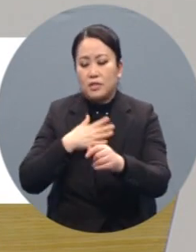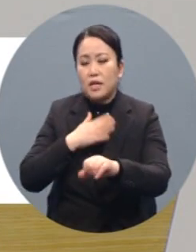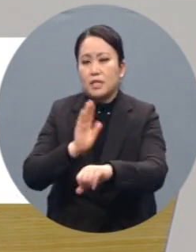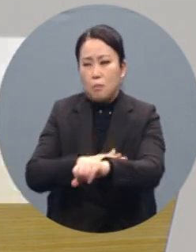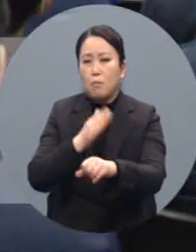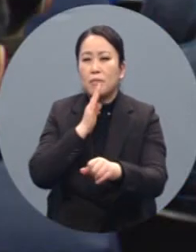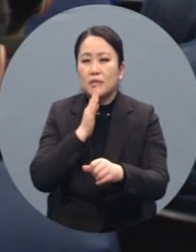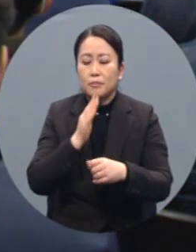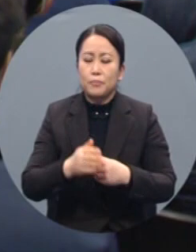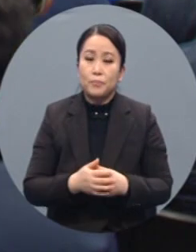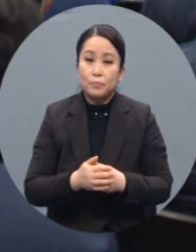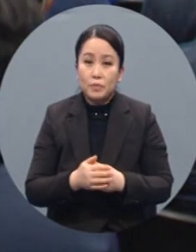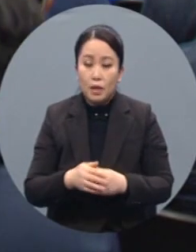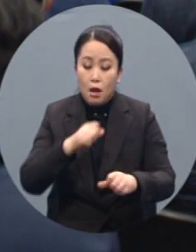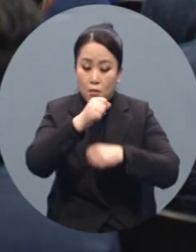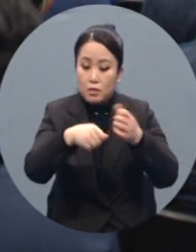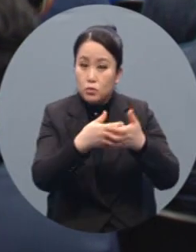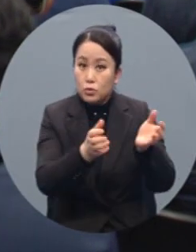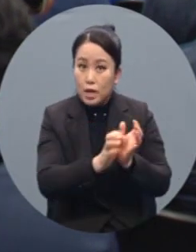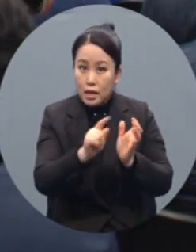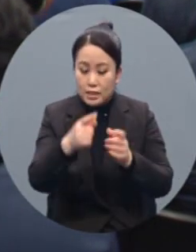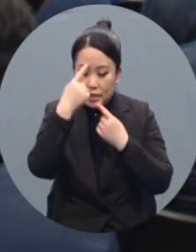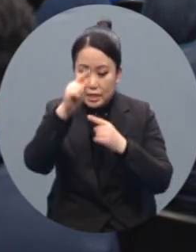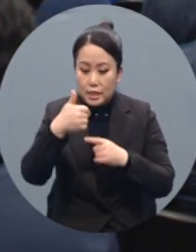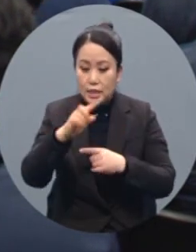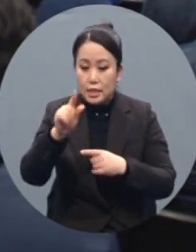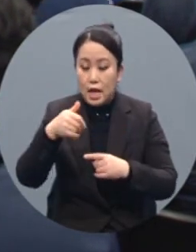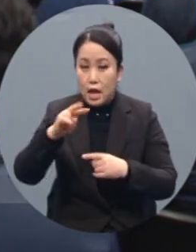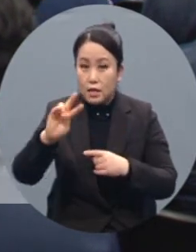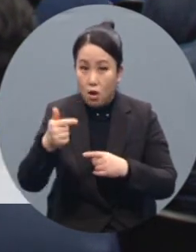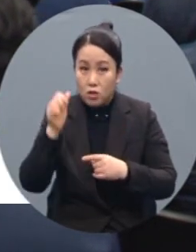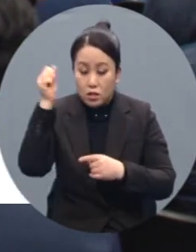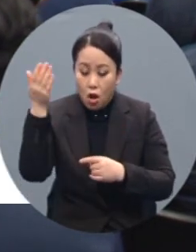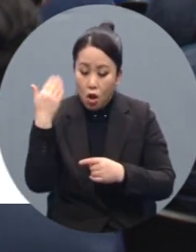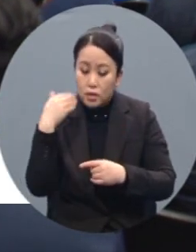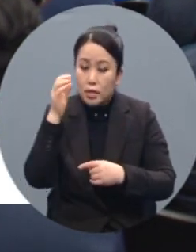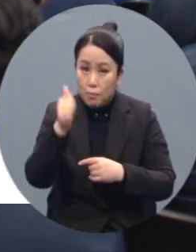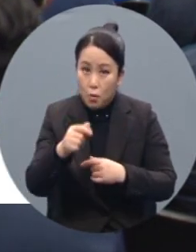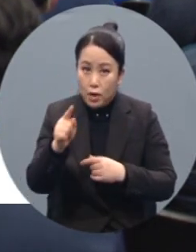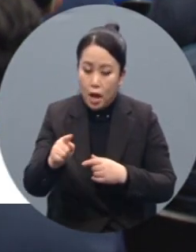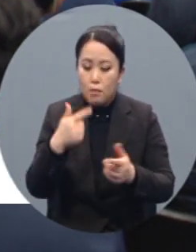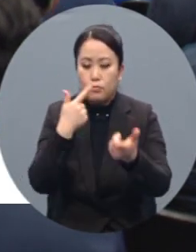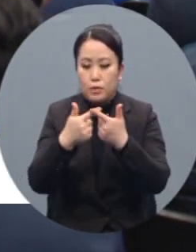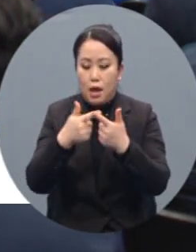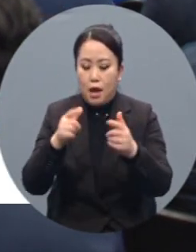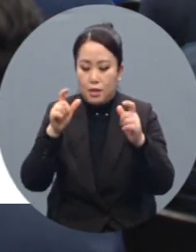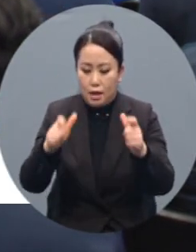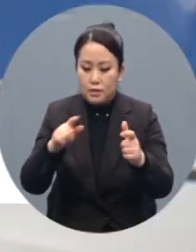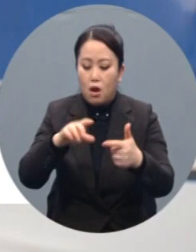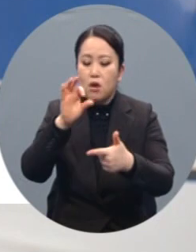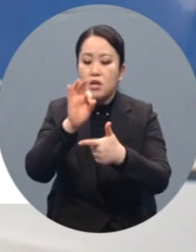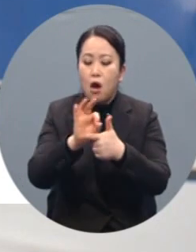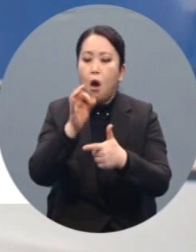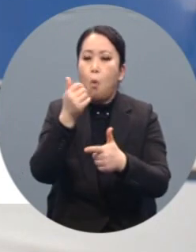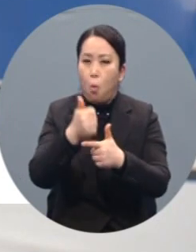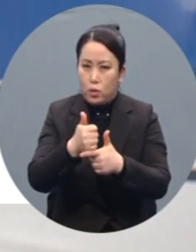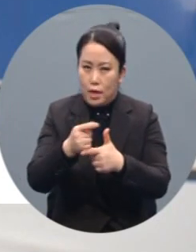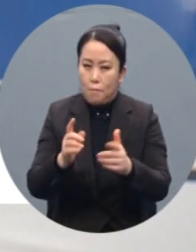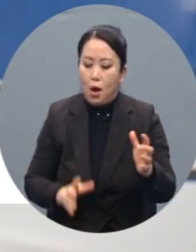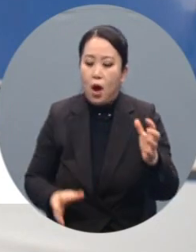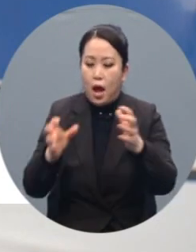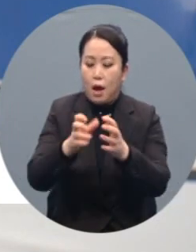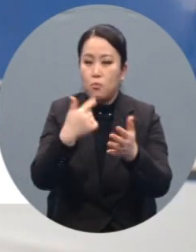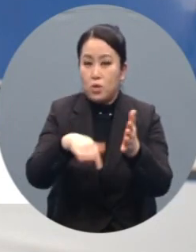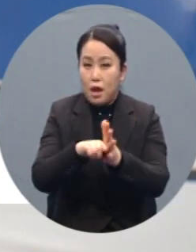잘못이죠. 민주당은 이낙연 전 대표가 부산에서 영원한 화합을 위한 행사를 갖고 이재명 후보